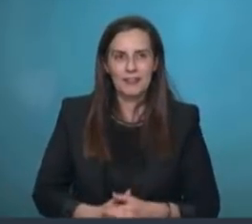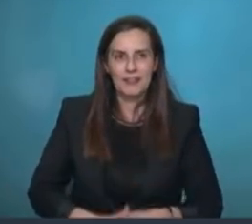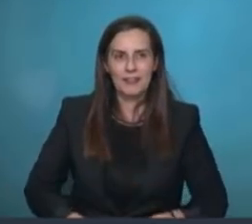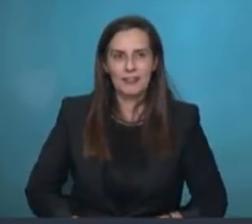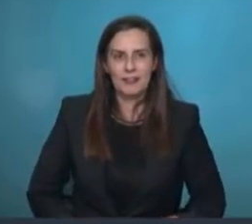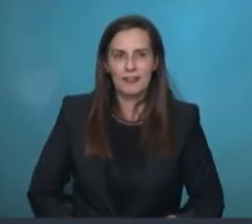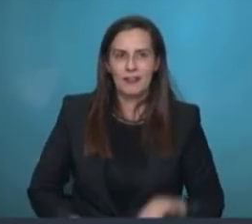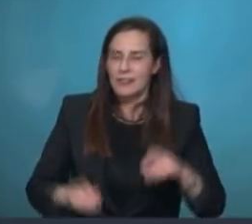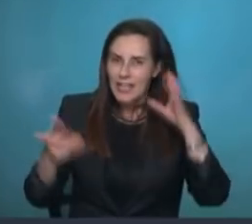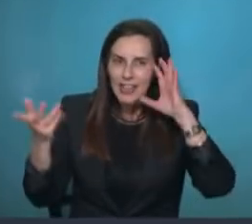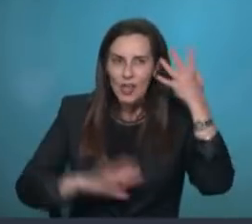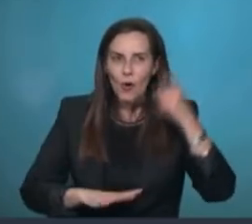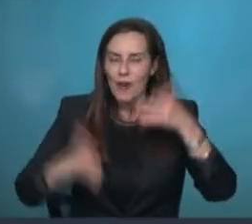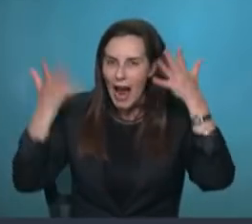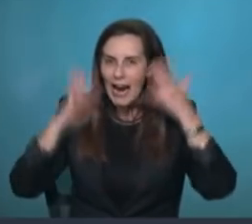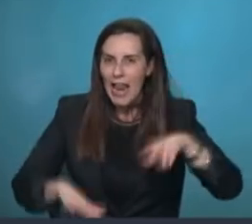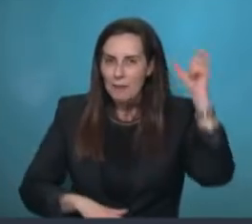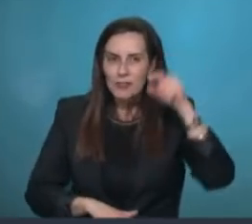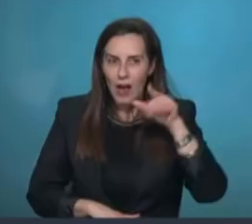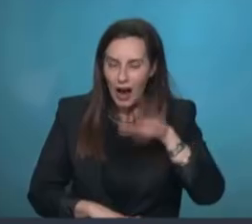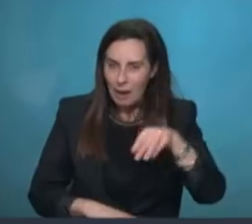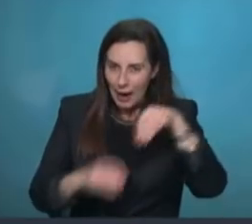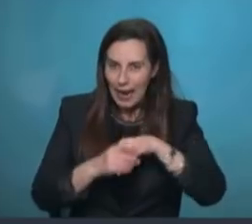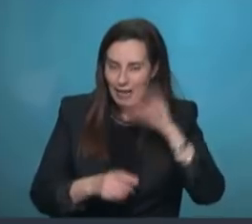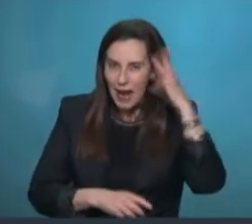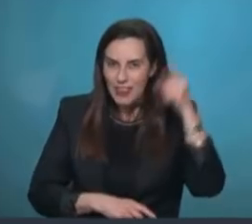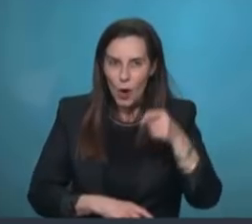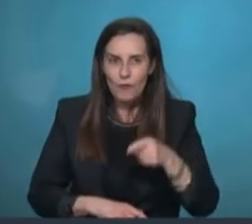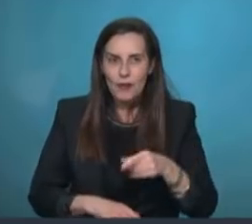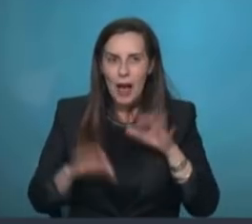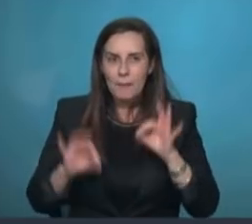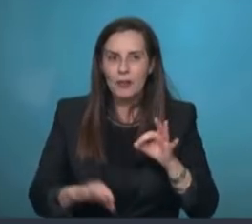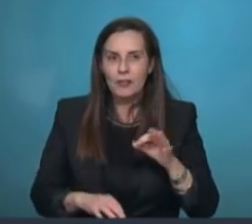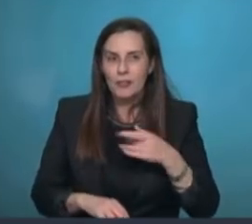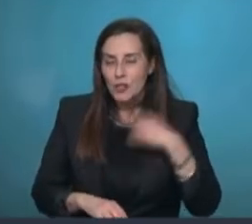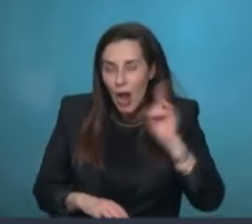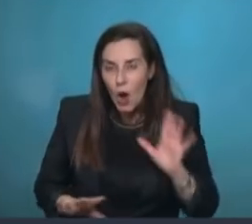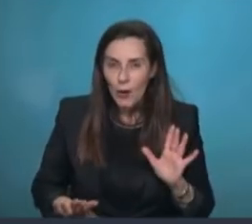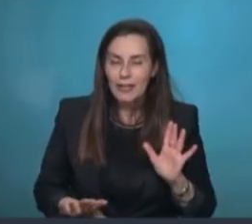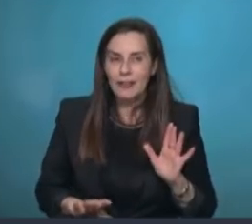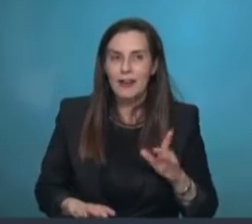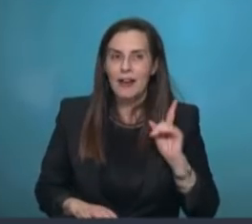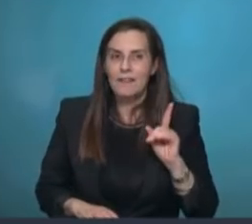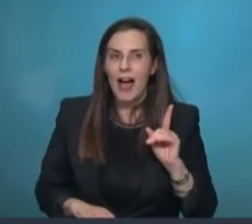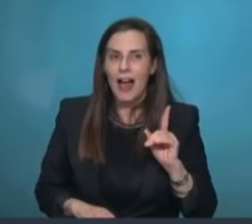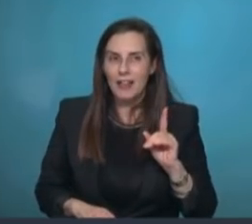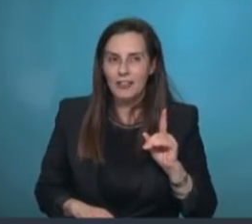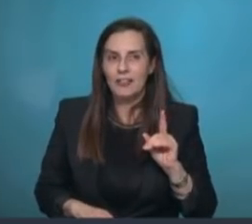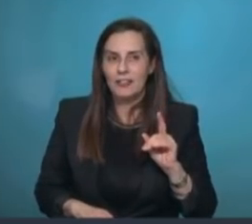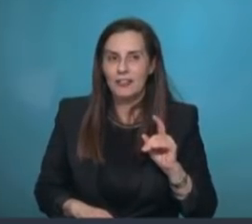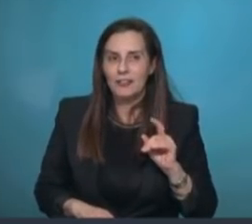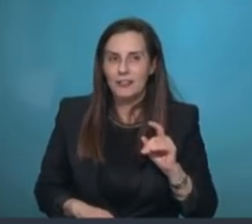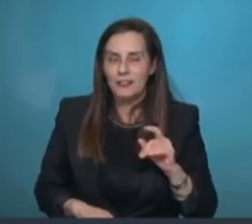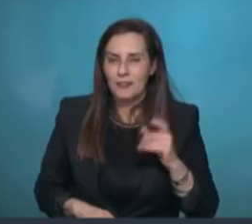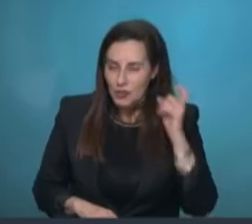לי, הקלה מאיסטנבול. את גם חלק מהטירוף הזה? האמת שאני לא הייתי, אבל אז אני שמעתי